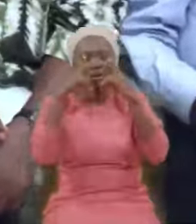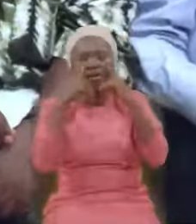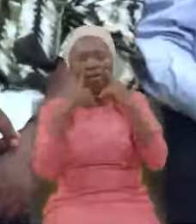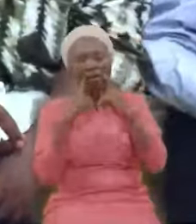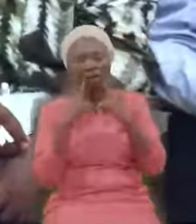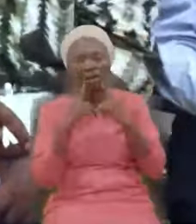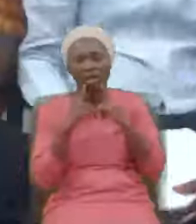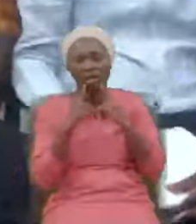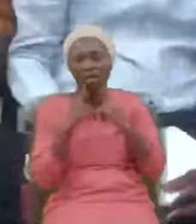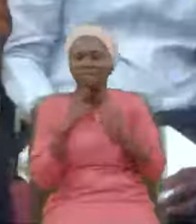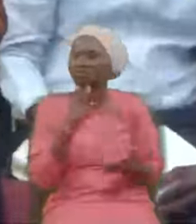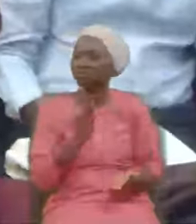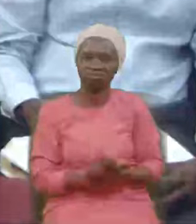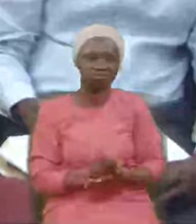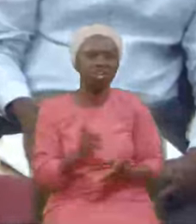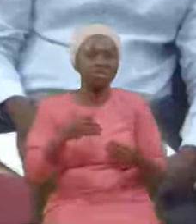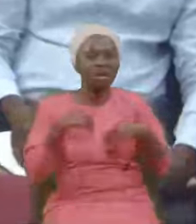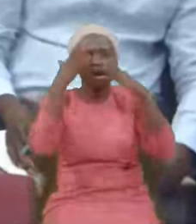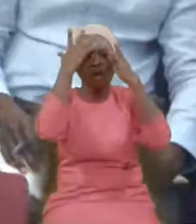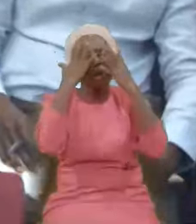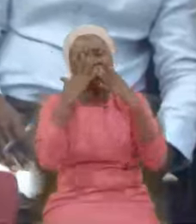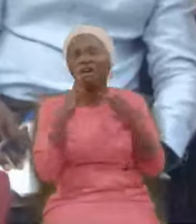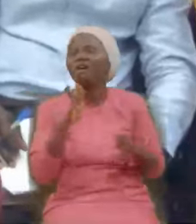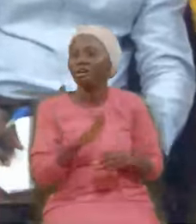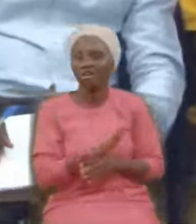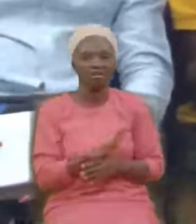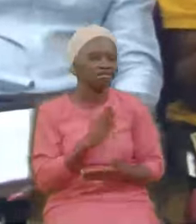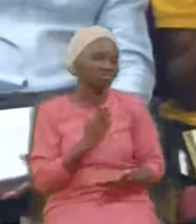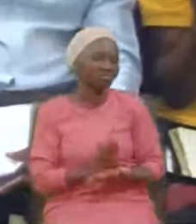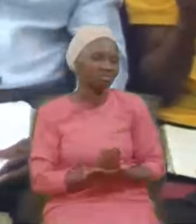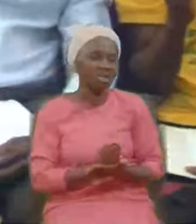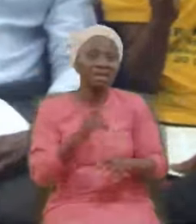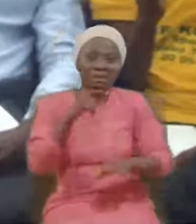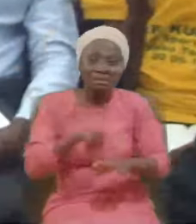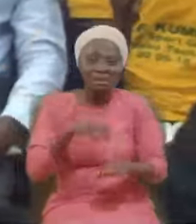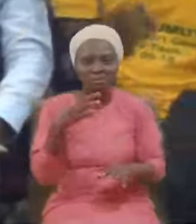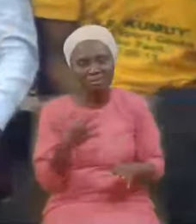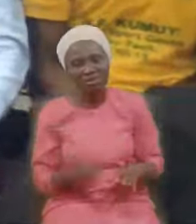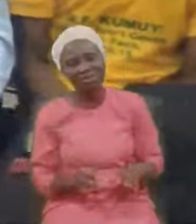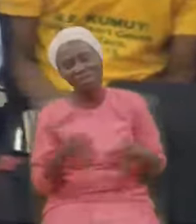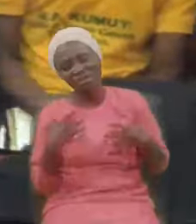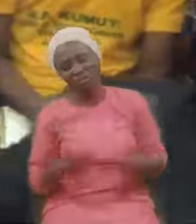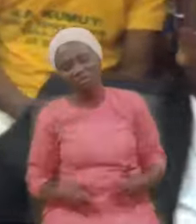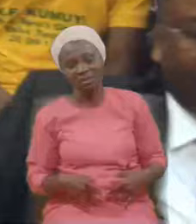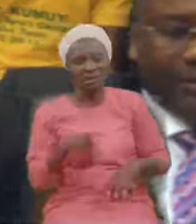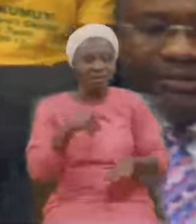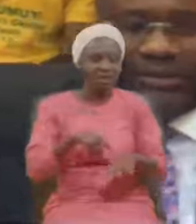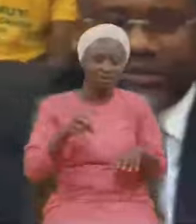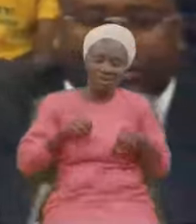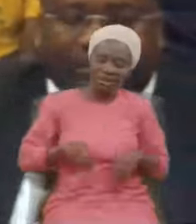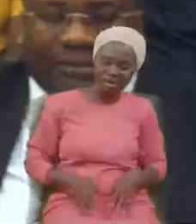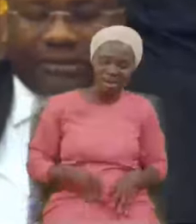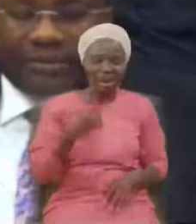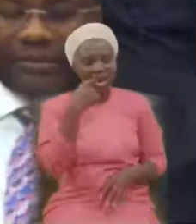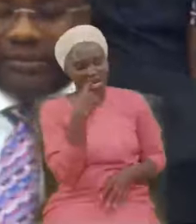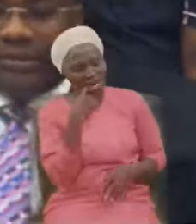pleuré. Vous étiez assez attristé. Le temps de rejet, le